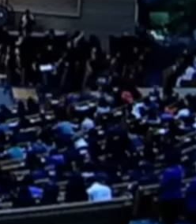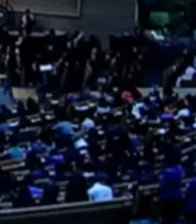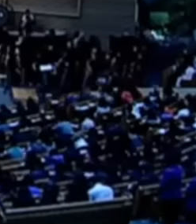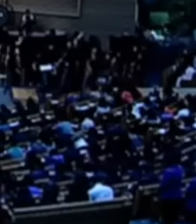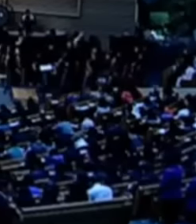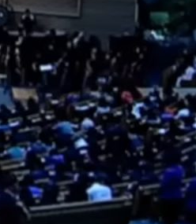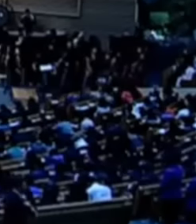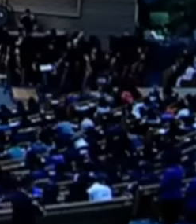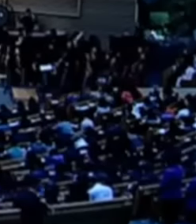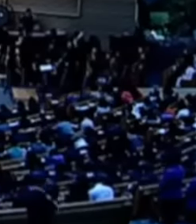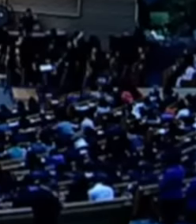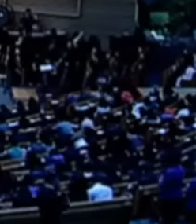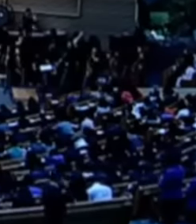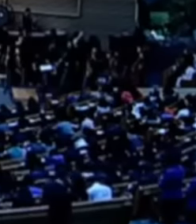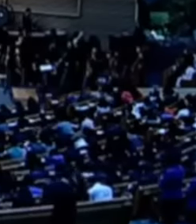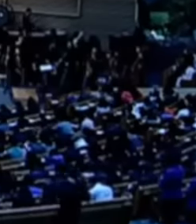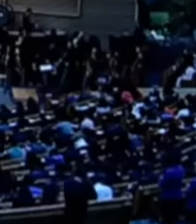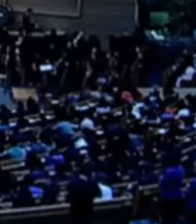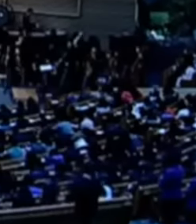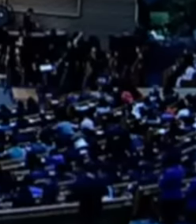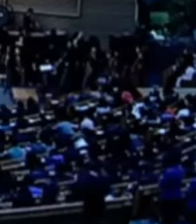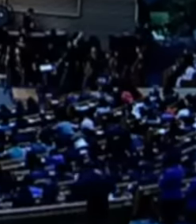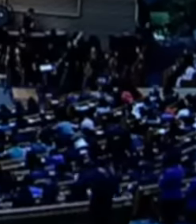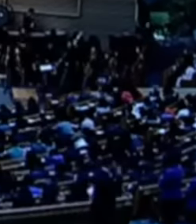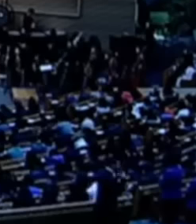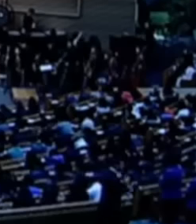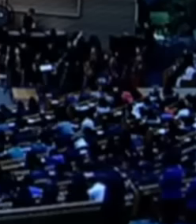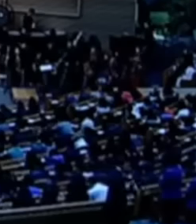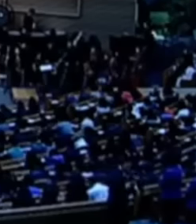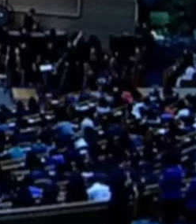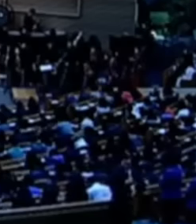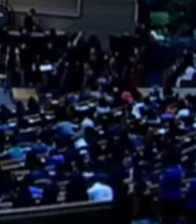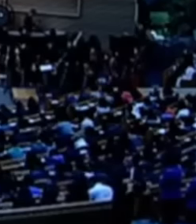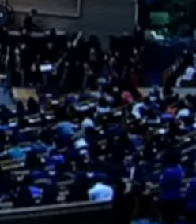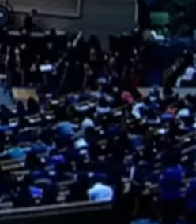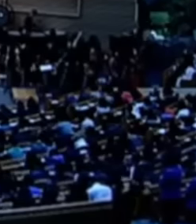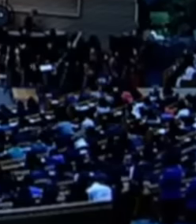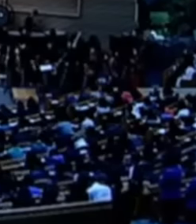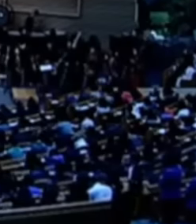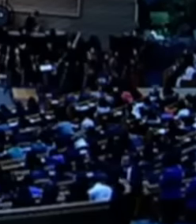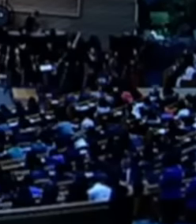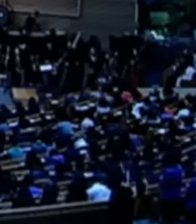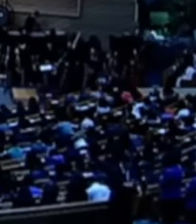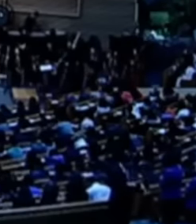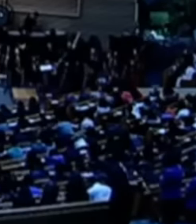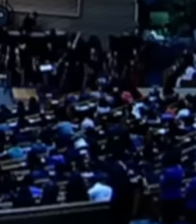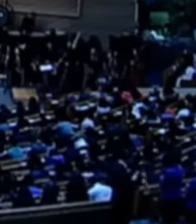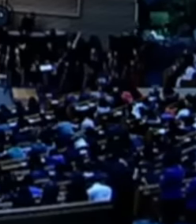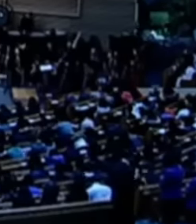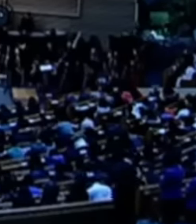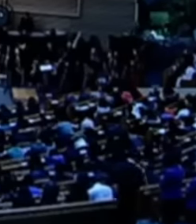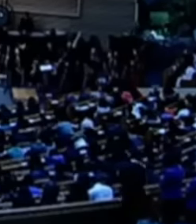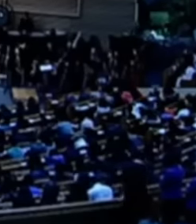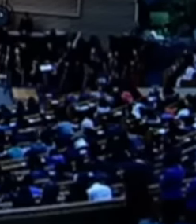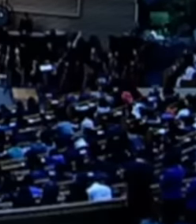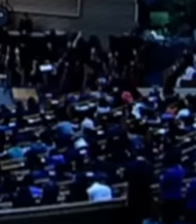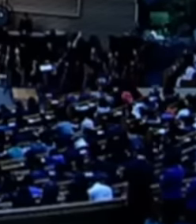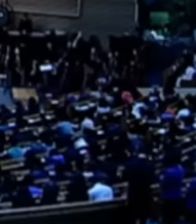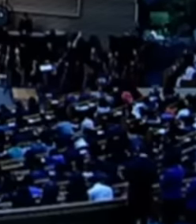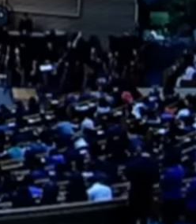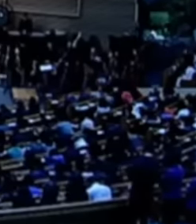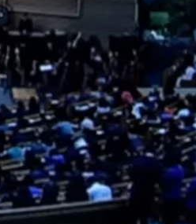살고 싶지 않습니다. 은혜로우신 하나님, 주님을 바라보는 눈이 분명히 열리며 예수님 마음의 왕으로 정말